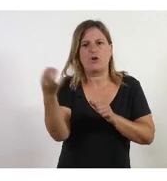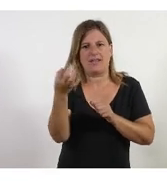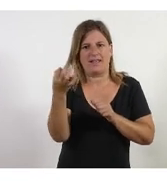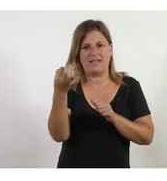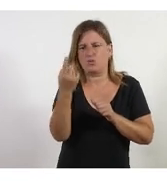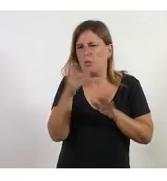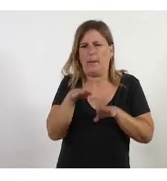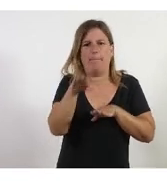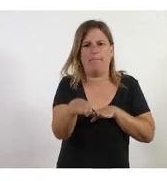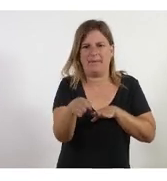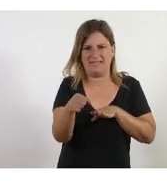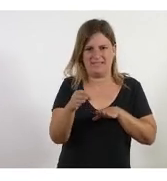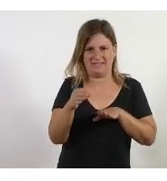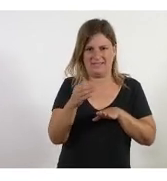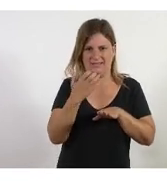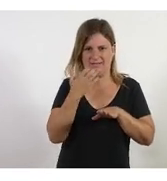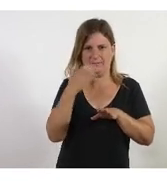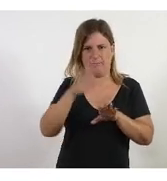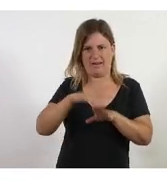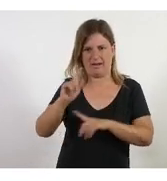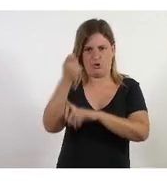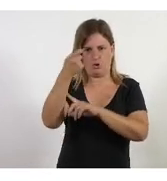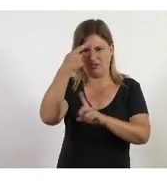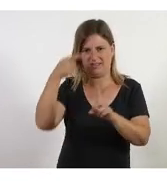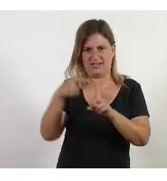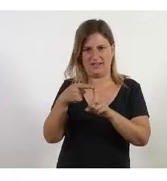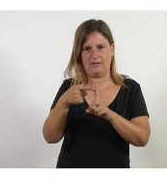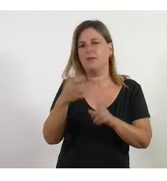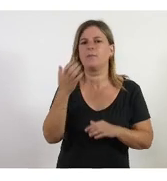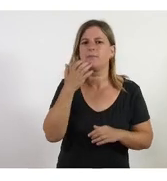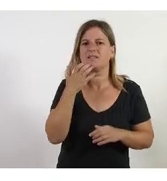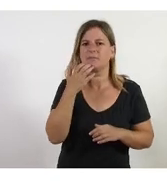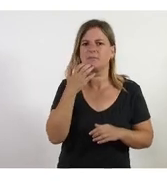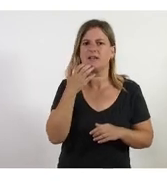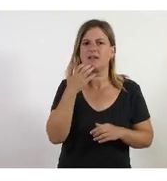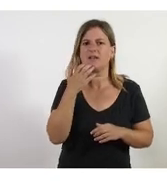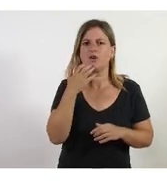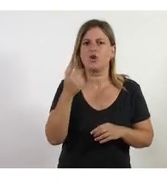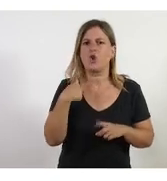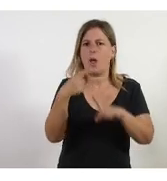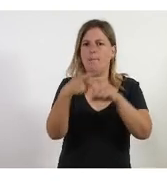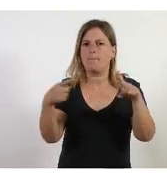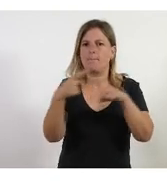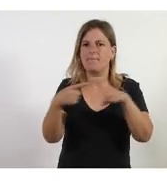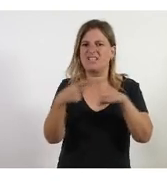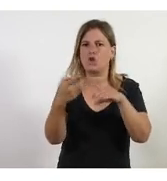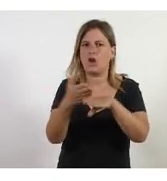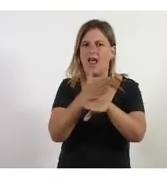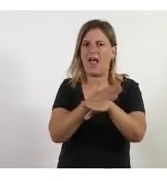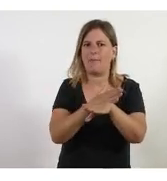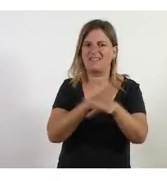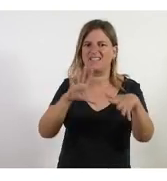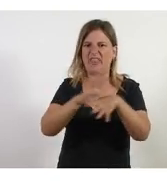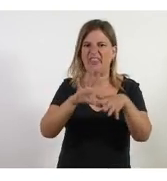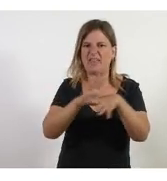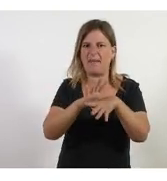direcció. En aquesta direcció. Treballaré, plegaré mitja hora abans els dimarts.